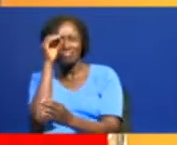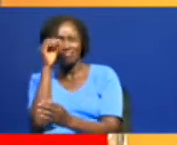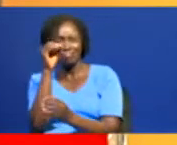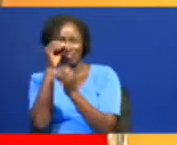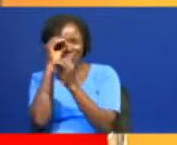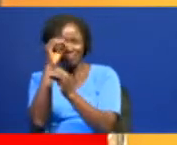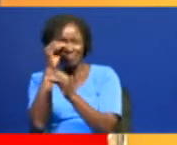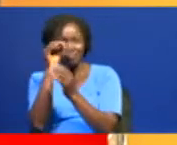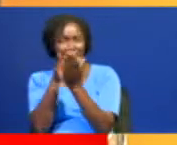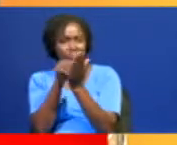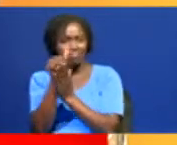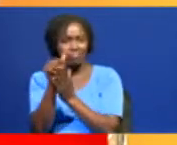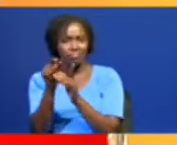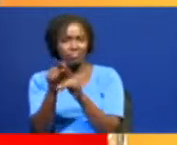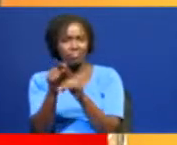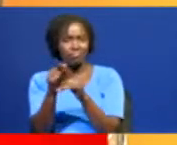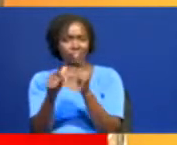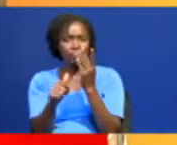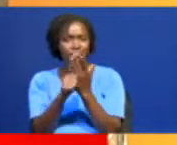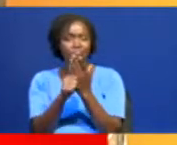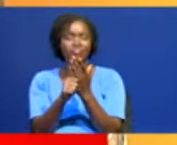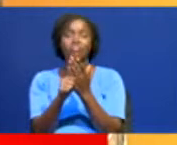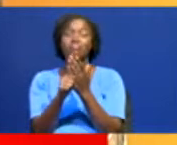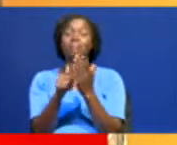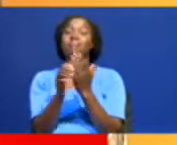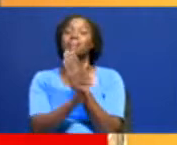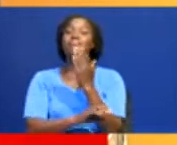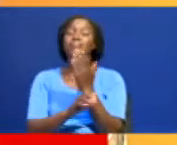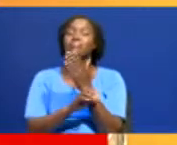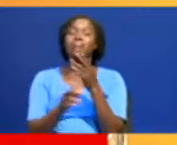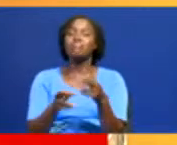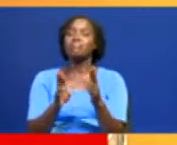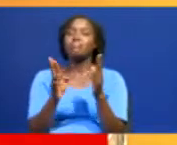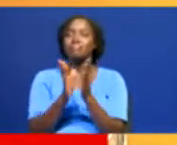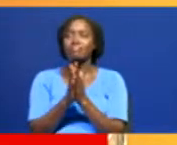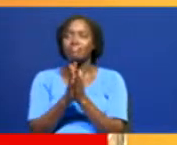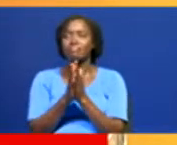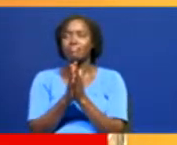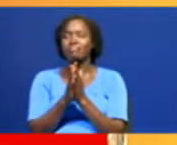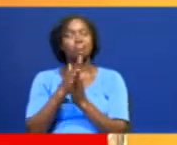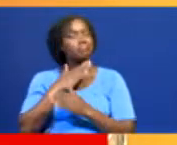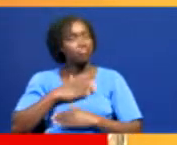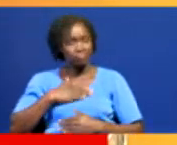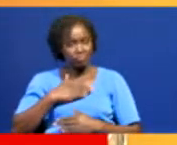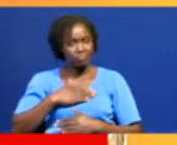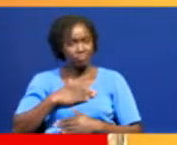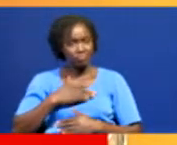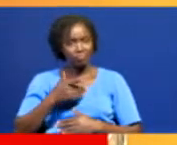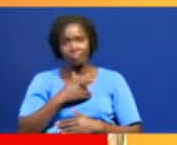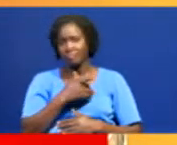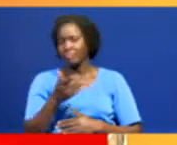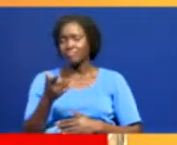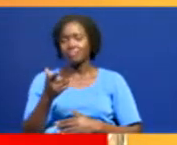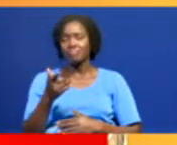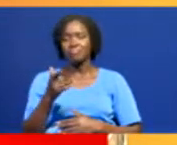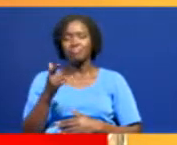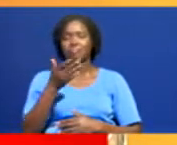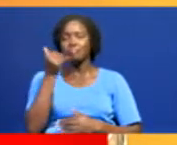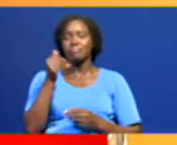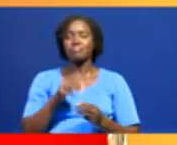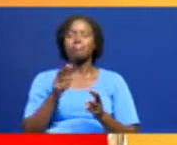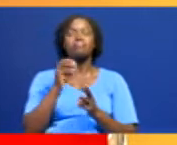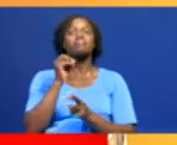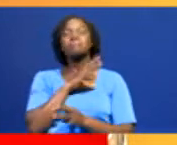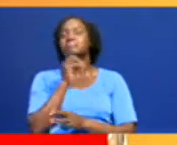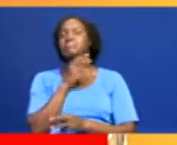kwamba tumeharibu hata sifa ya nchi kwenda barabarani. Najua wananchi, ningependa kusema kwamba hili haingekuwa njia nzuri ya kufanya